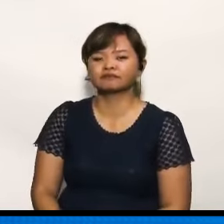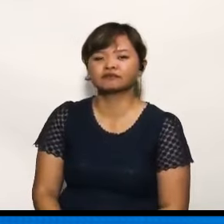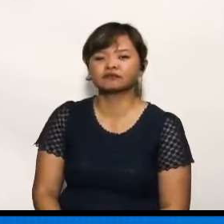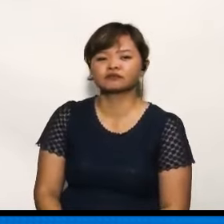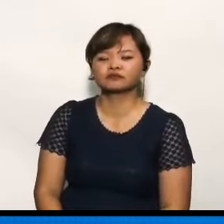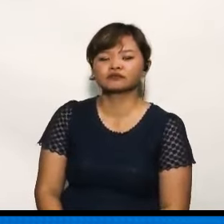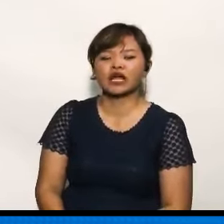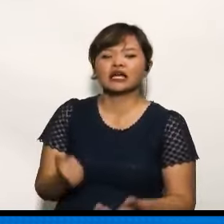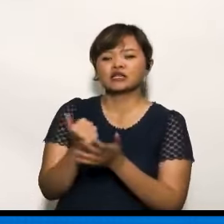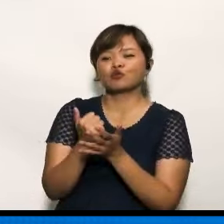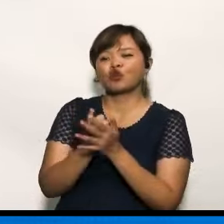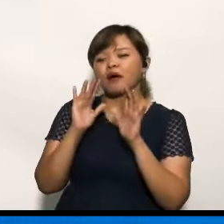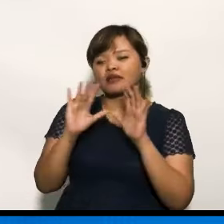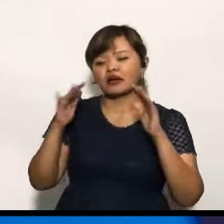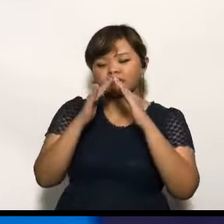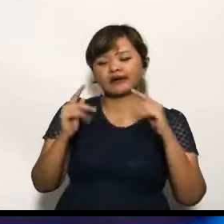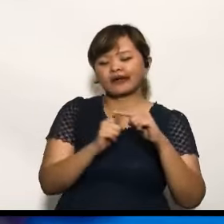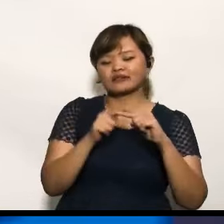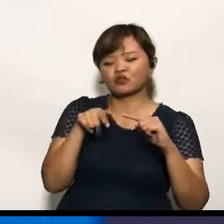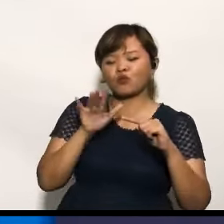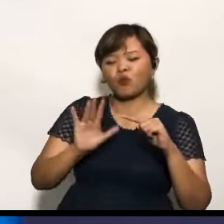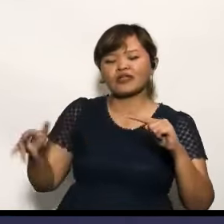There's always thing in this church untuk bisa diperbaiki.